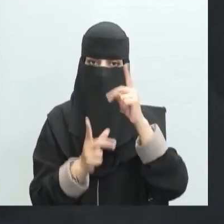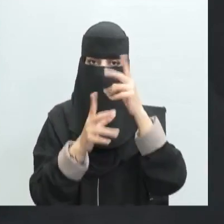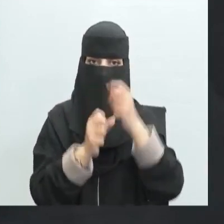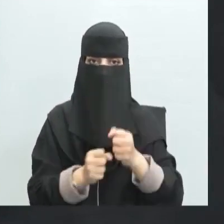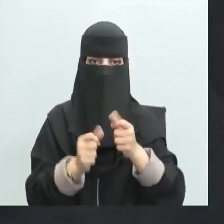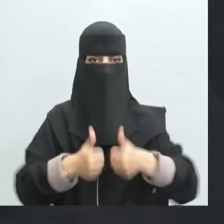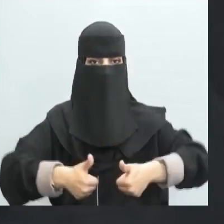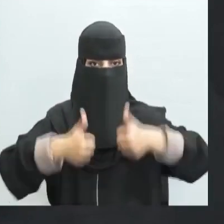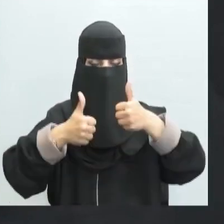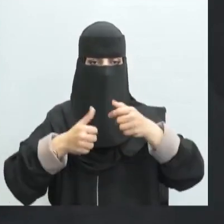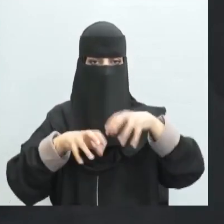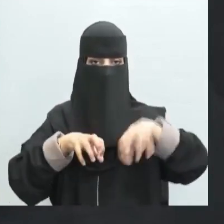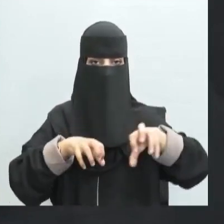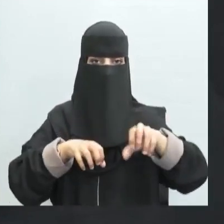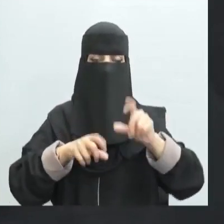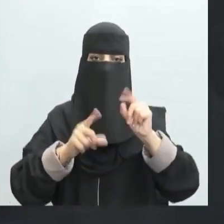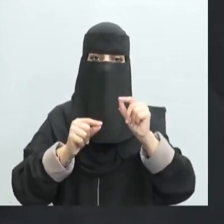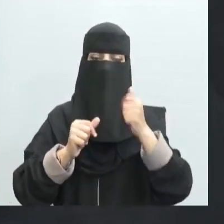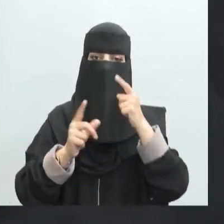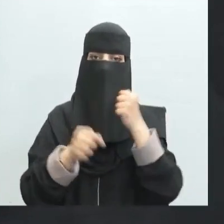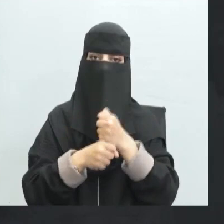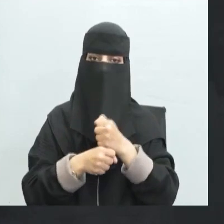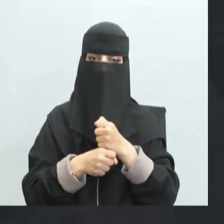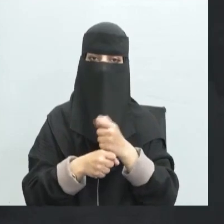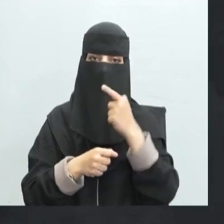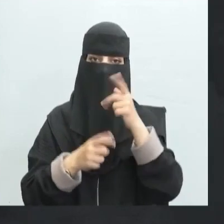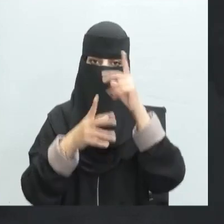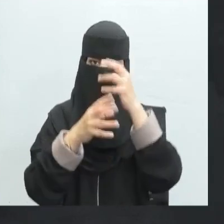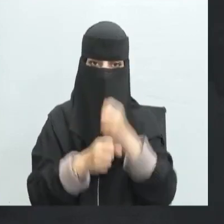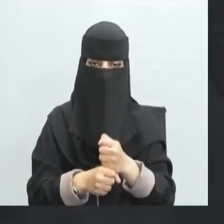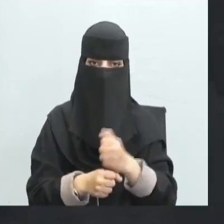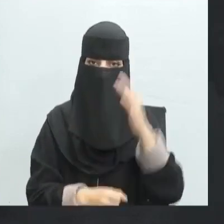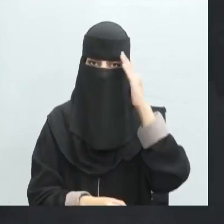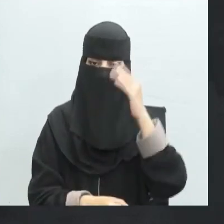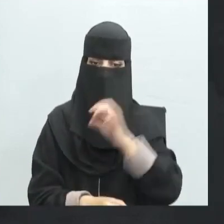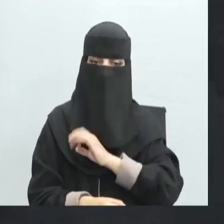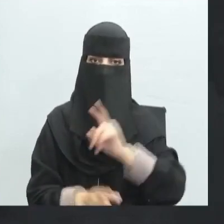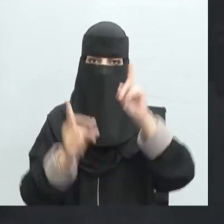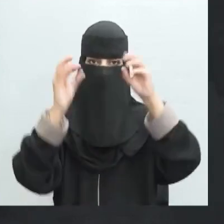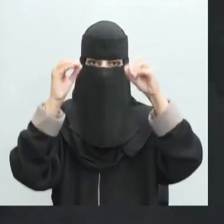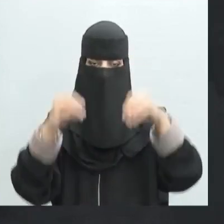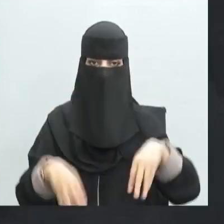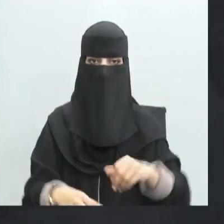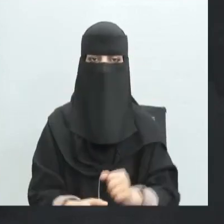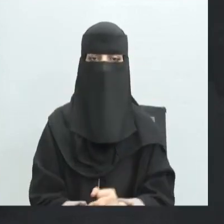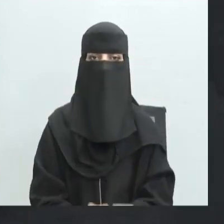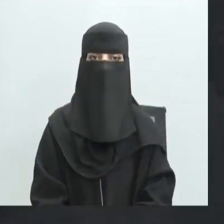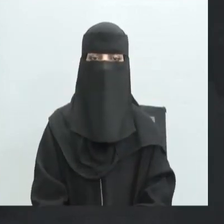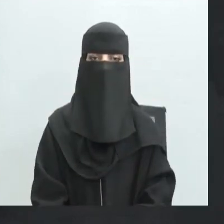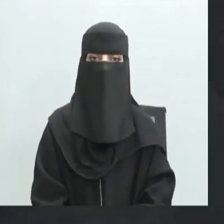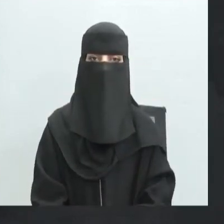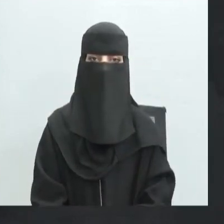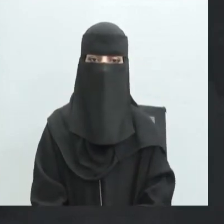بدايه موفقه وفصل ثامن جميل ينتظركم دمتم في رعايه الله والسلام عليكم ورحمه الله